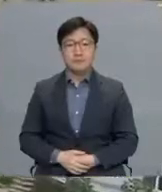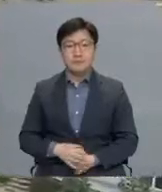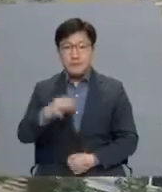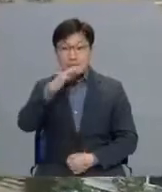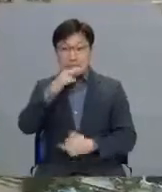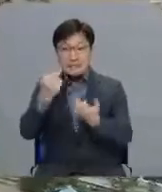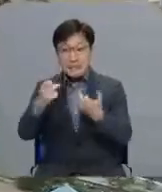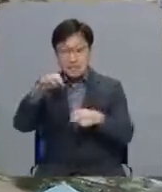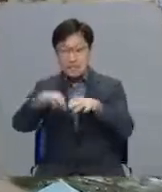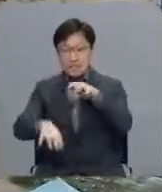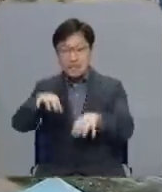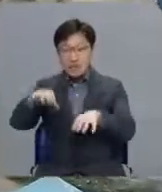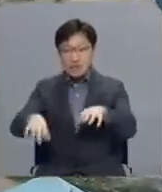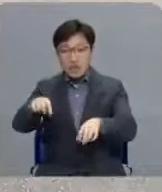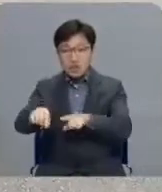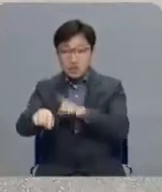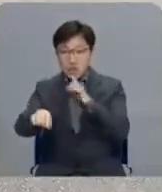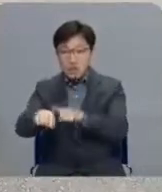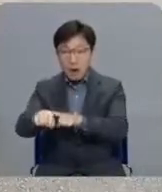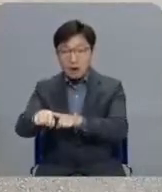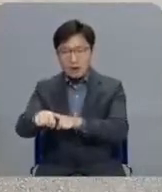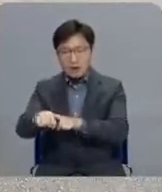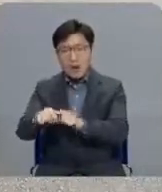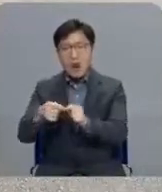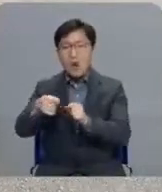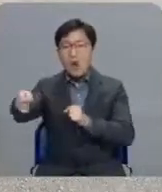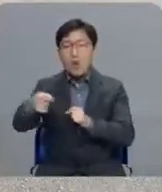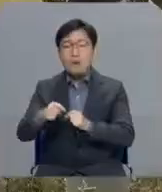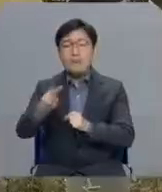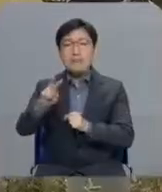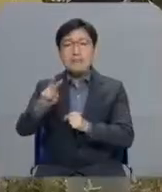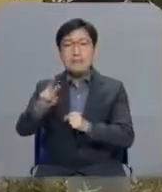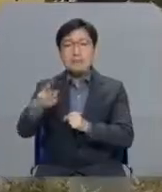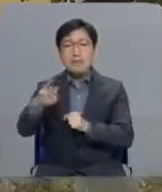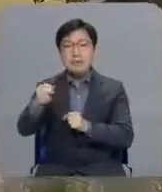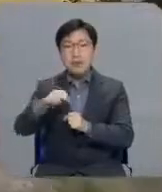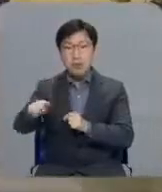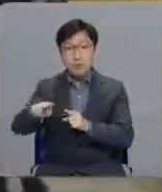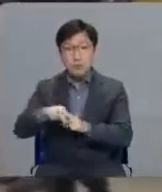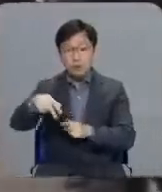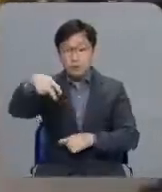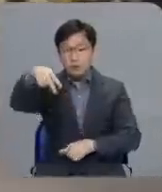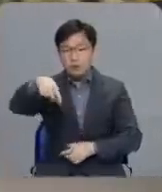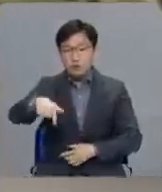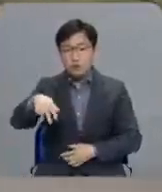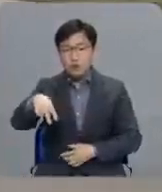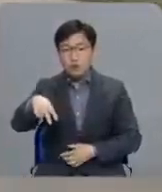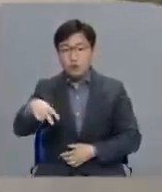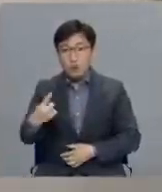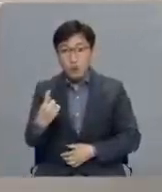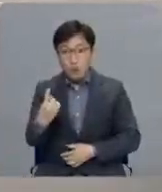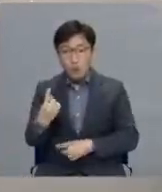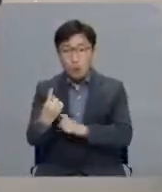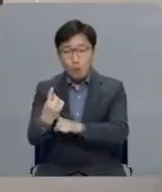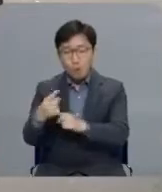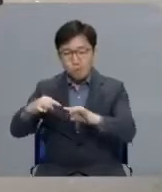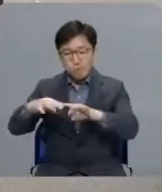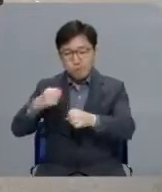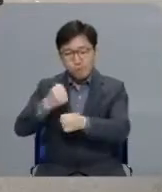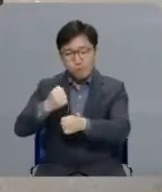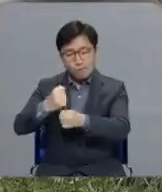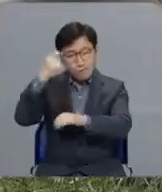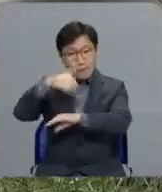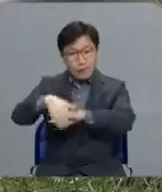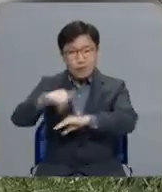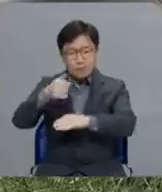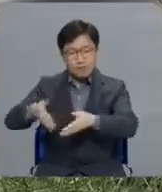익산의 한 농촌 마을. 마을에서 200m가량 떨어진 곳에 수소 전기 생산 시설이 들어설 예정인데 주민들은 걱정이